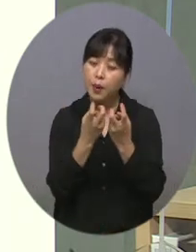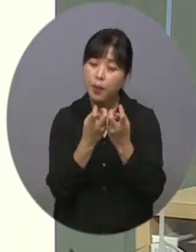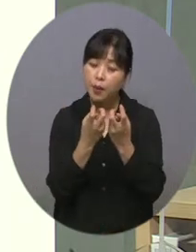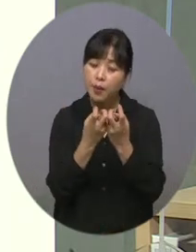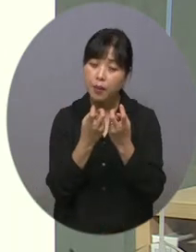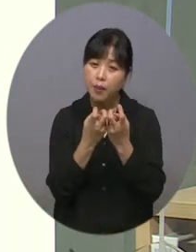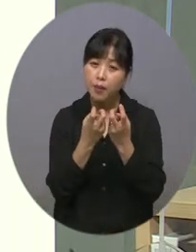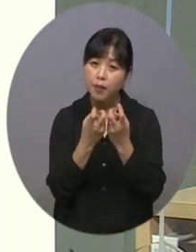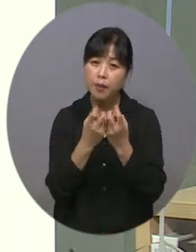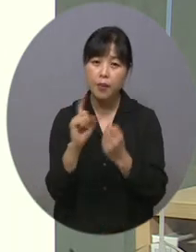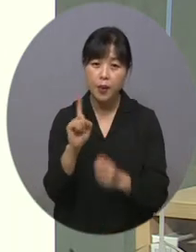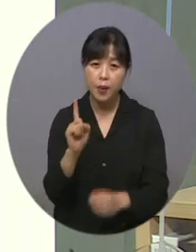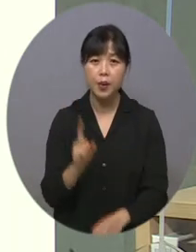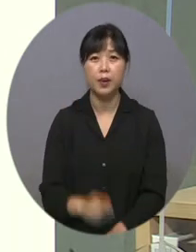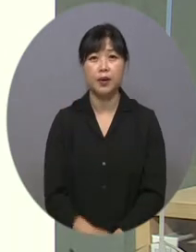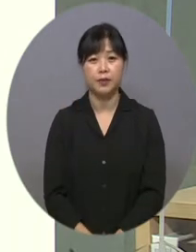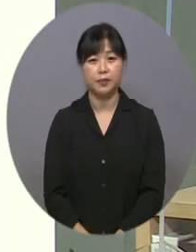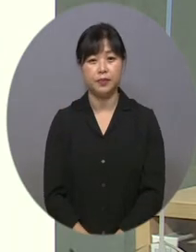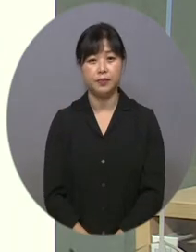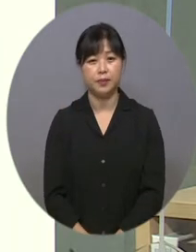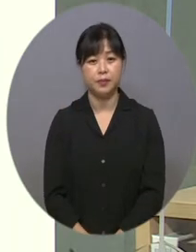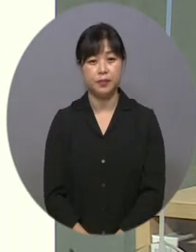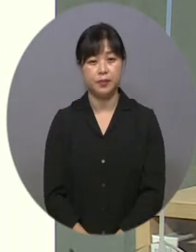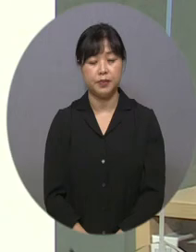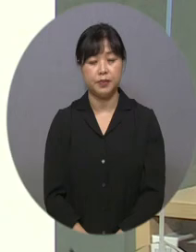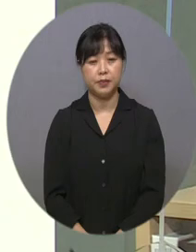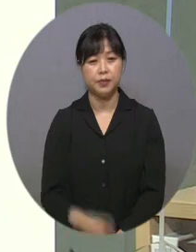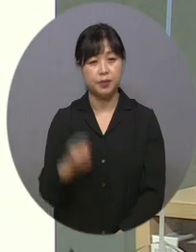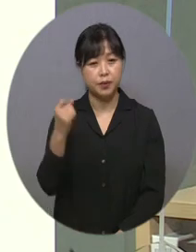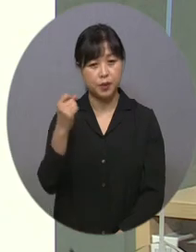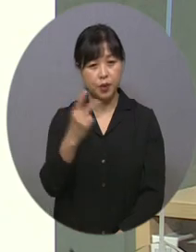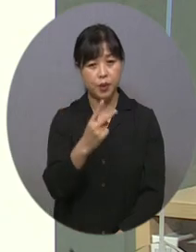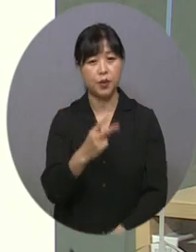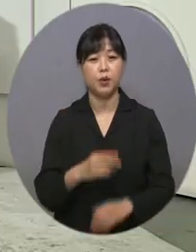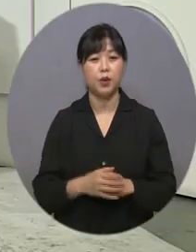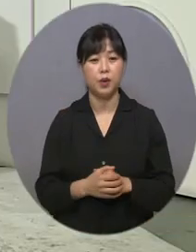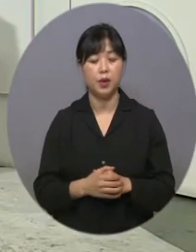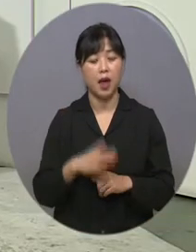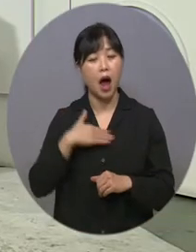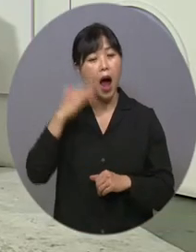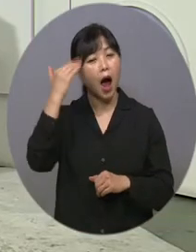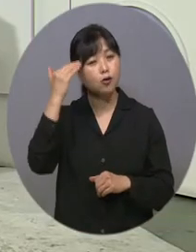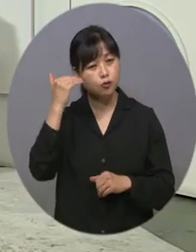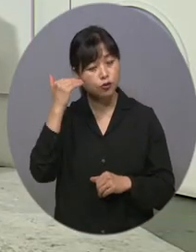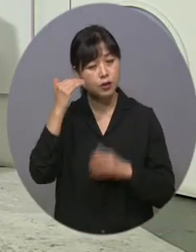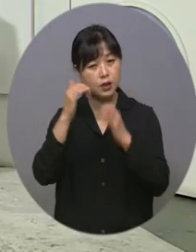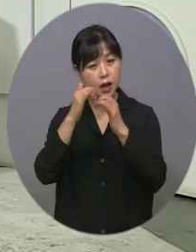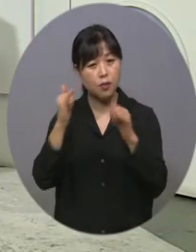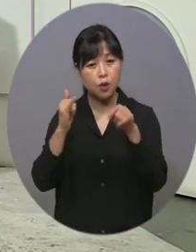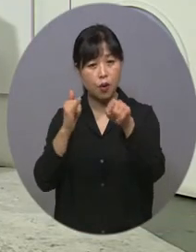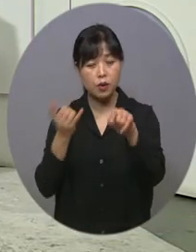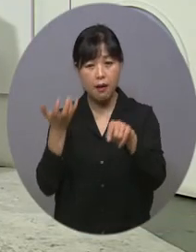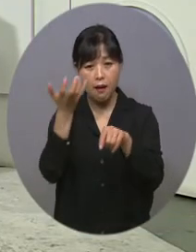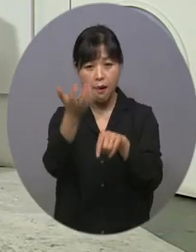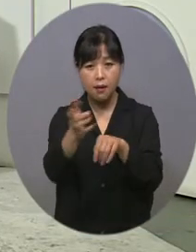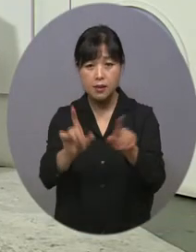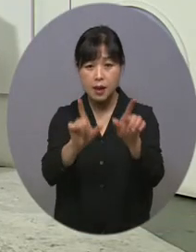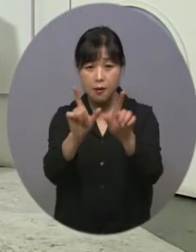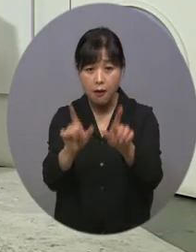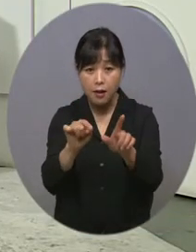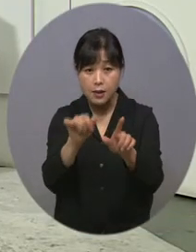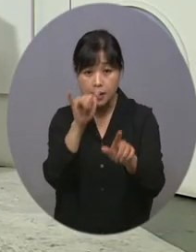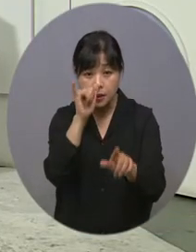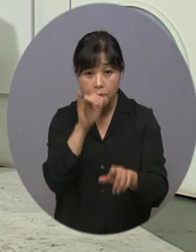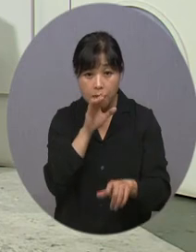방법으로 소통을 하셨고 또 하나는 예. 교민들하고 예. 거기에 많이 그래도 들어가 있잖아요. 예,